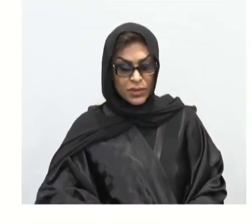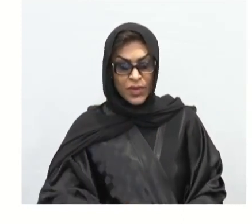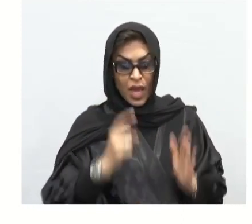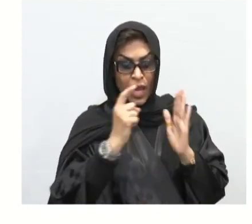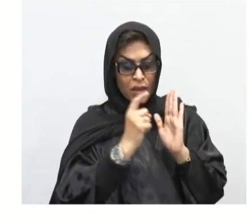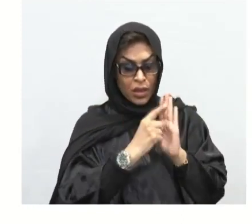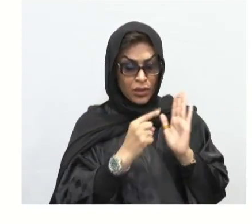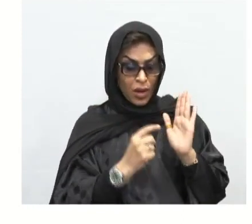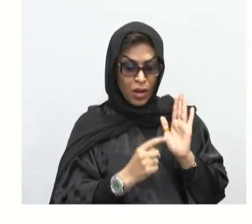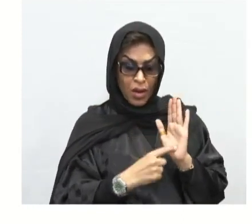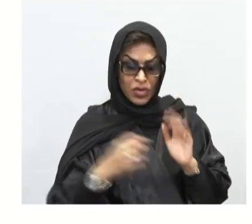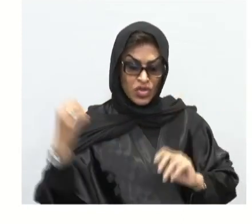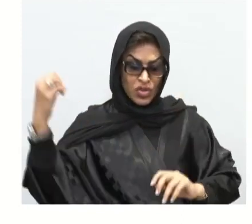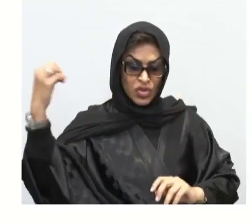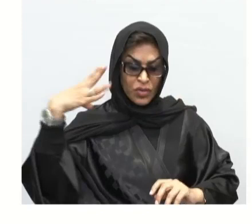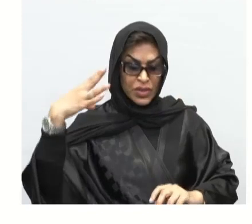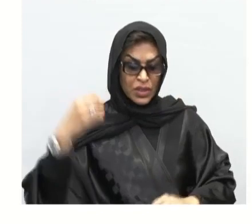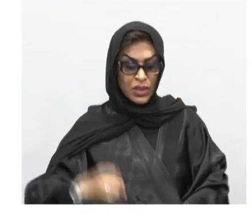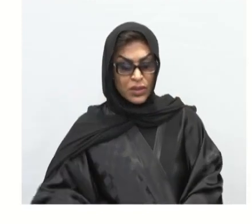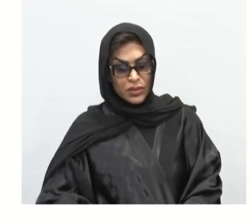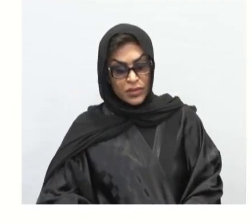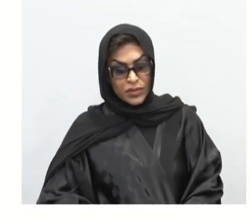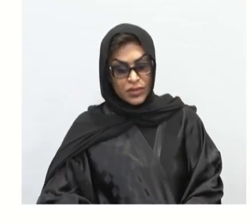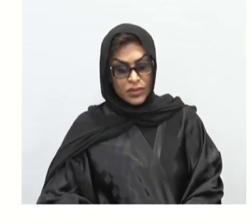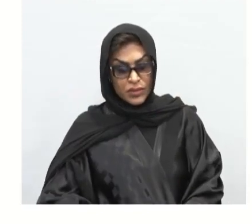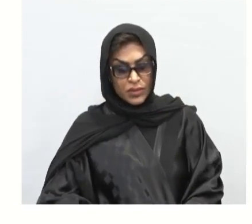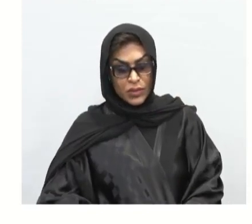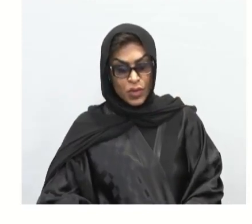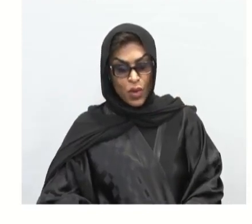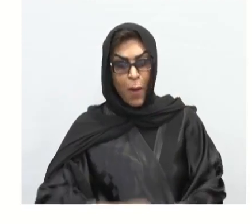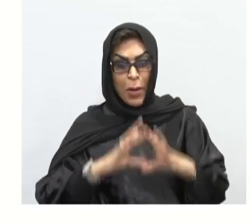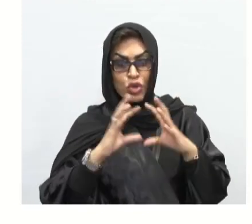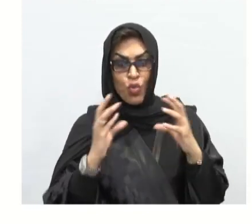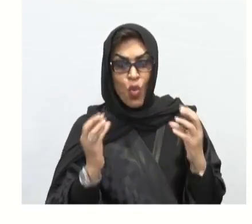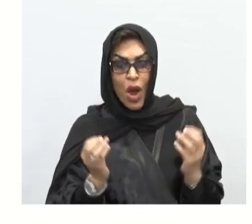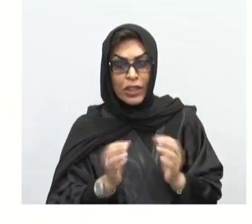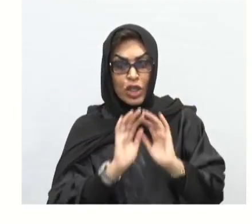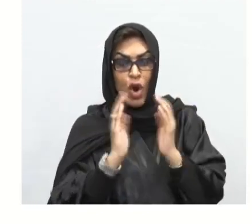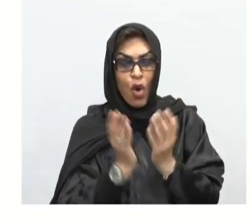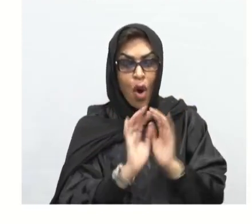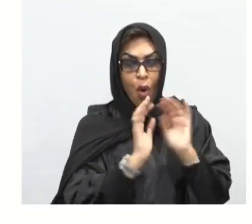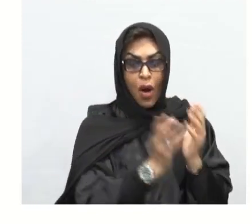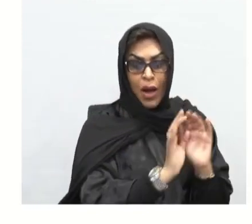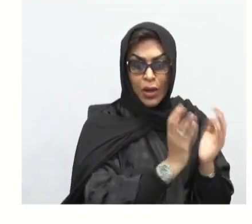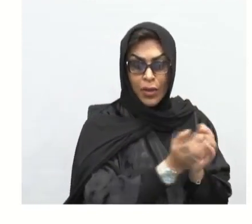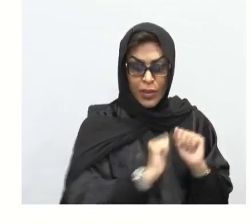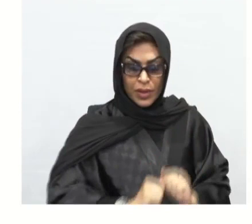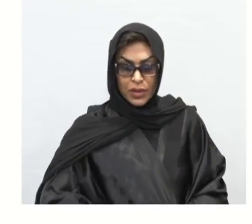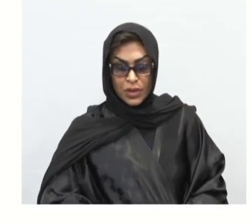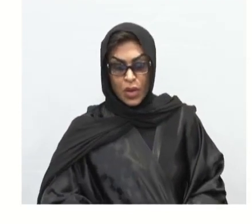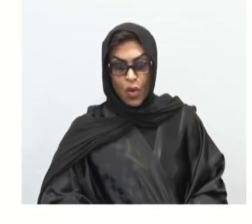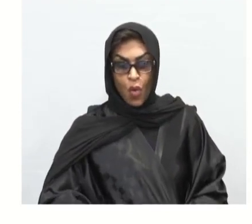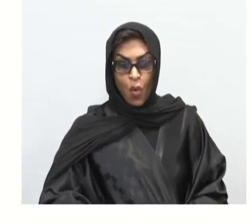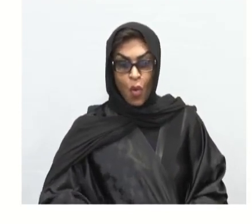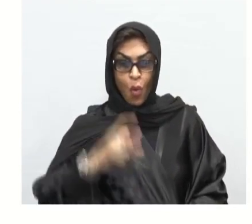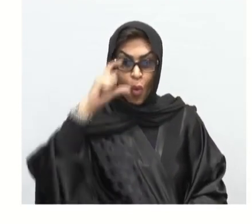النظام الشمسي وذكرنا بان هذا النظام الشمسي هو مجموعه الكواكب والاقمار